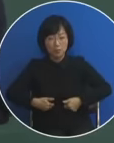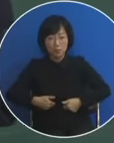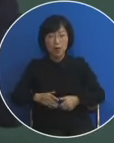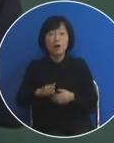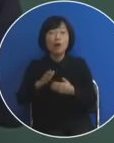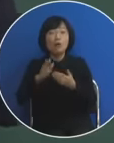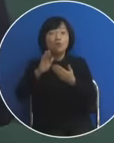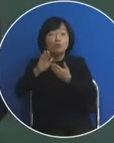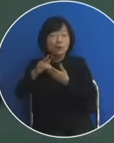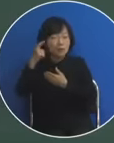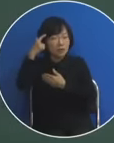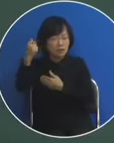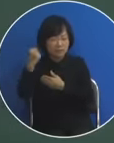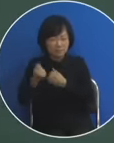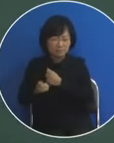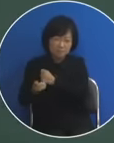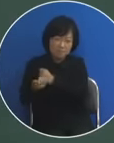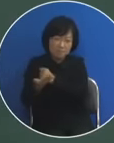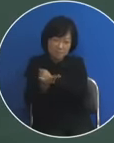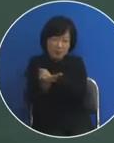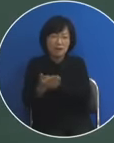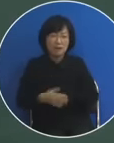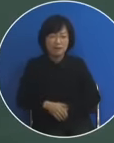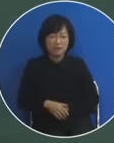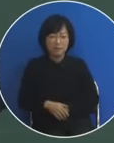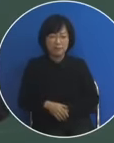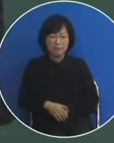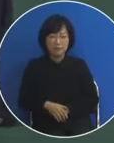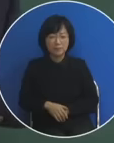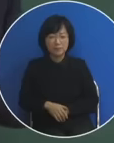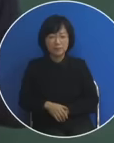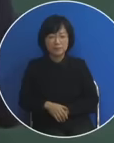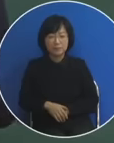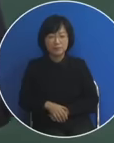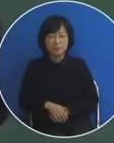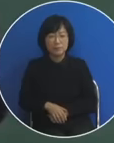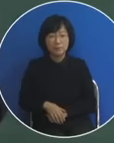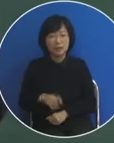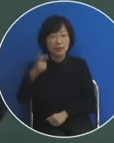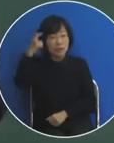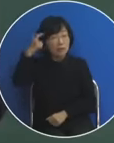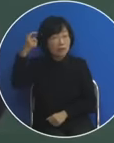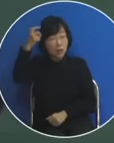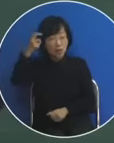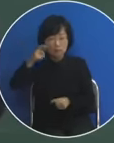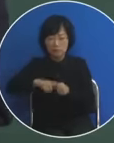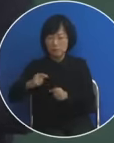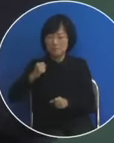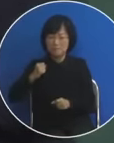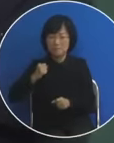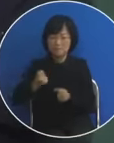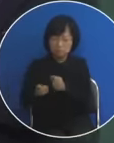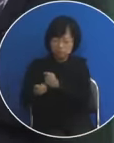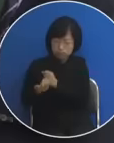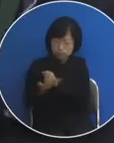of all, spiritual things begin to happen. 영적인 힘이 있어야 될 거 아닙니까? 당장 영적인 일이 벌어진다니까요. And you need spiritual strength. Immediately, spiritual things begin to happen.